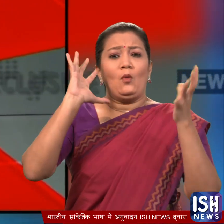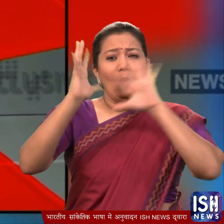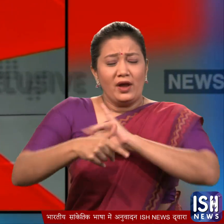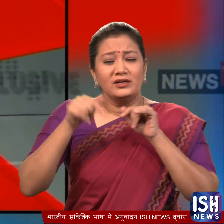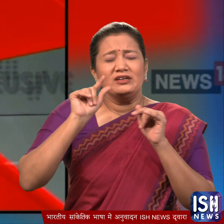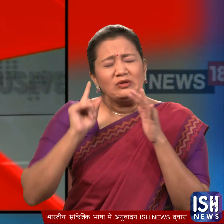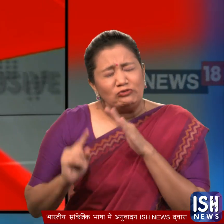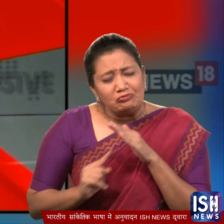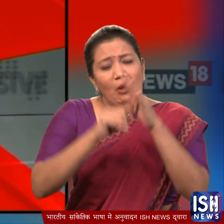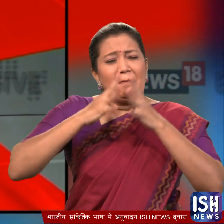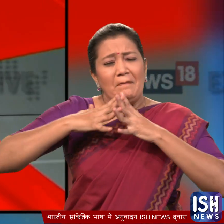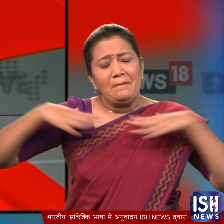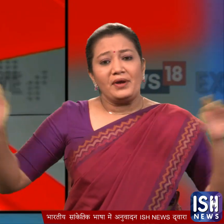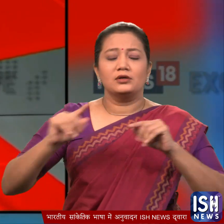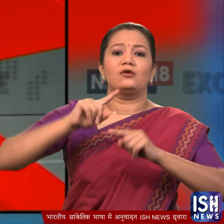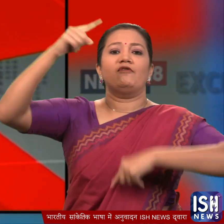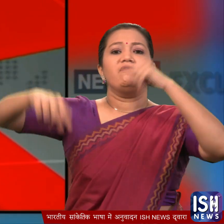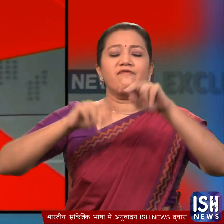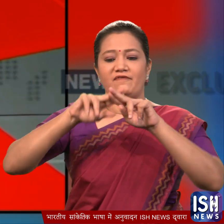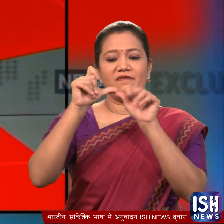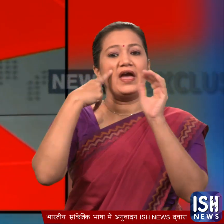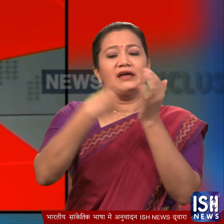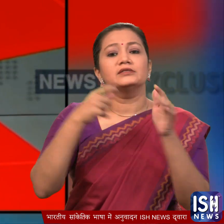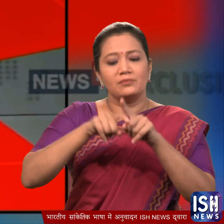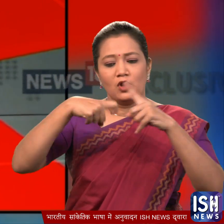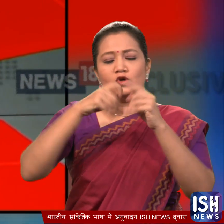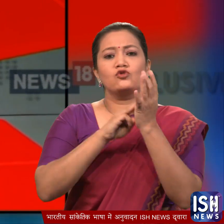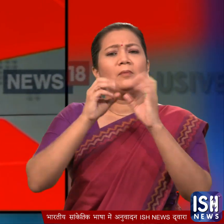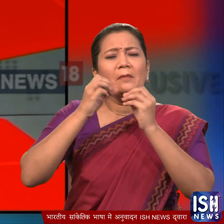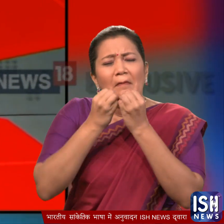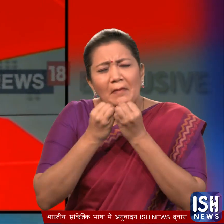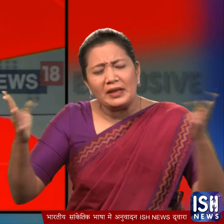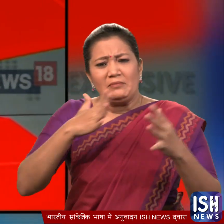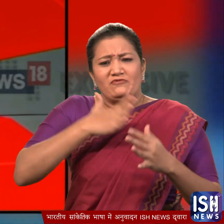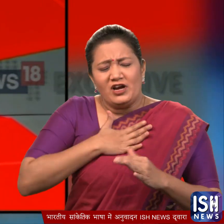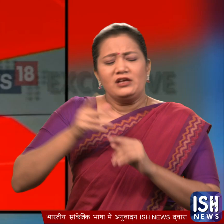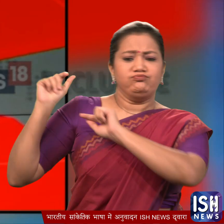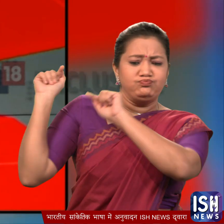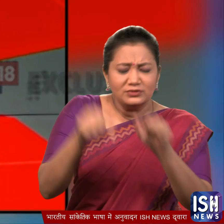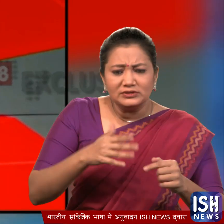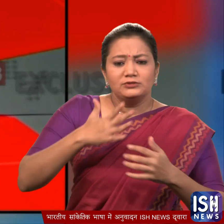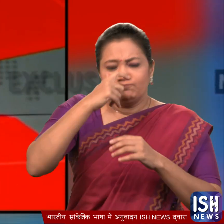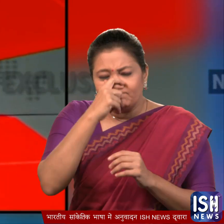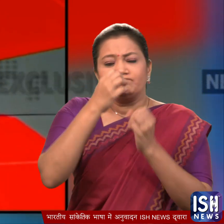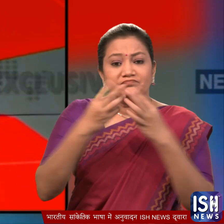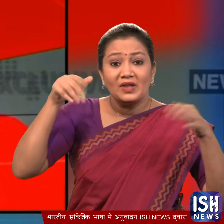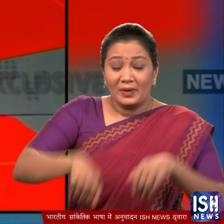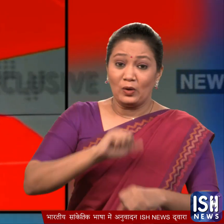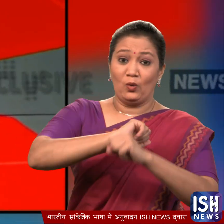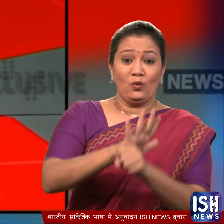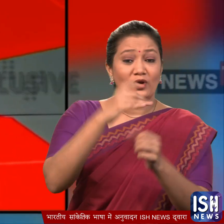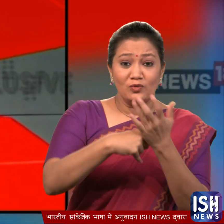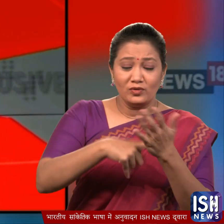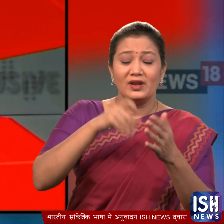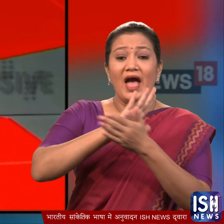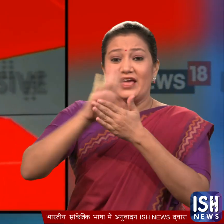सबसे बड़ा मेला महाकुंभ है, जिसमें सामान्य तौर पर शाही स्नान वाले दिन करोड़ों लोग आस्था की डुबकी लगाते रहे हैं। इस साल कोरोना संकट